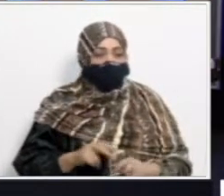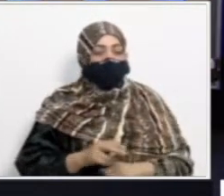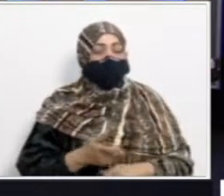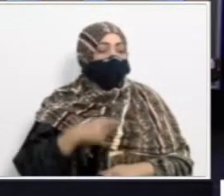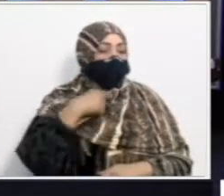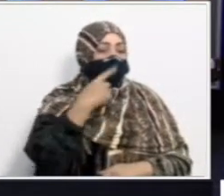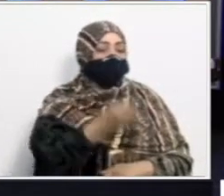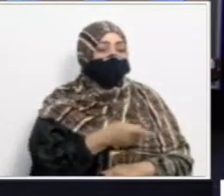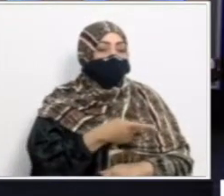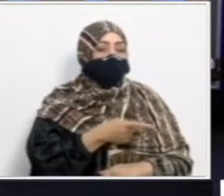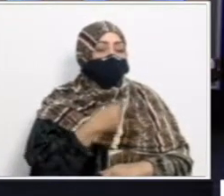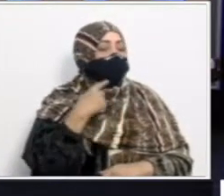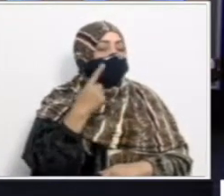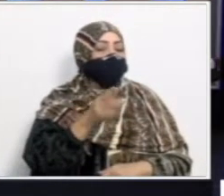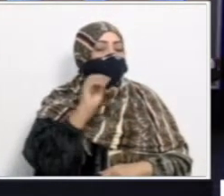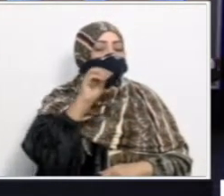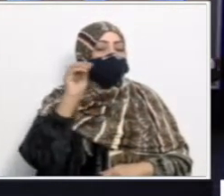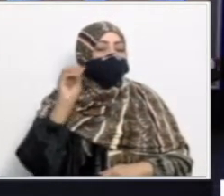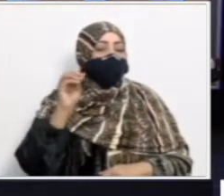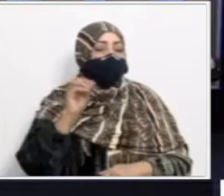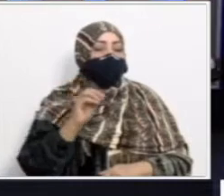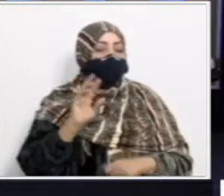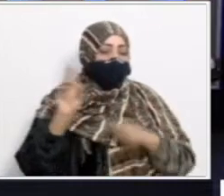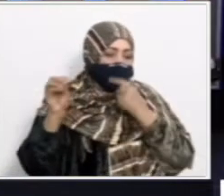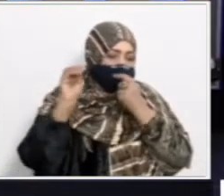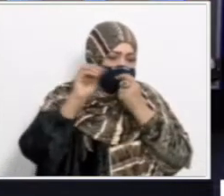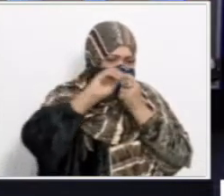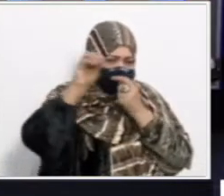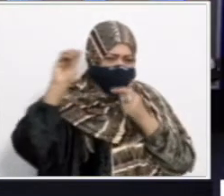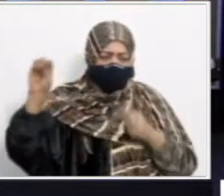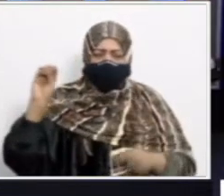تقولش بي اسمك انت ضمر الملائكه يتكلموا فيه انا اسمع في صوتهم بس